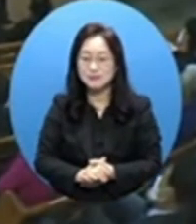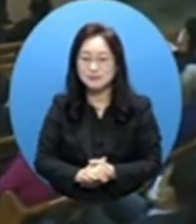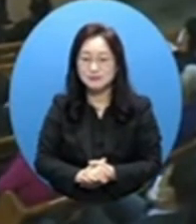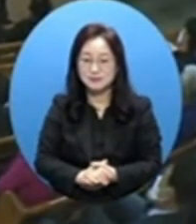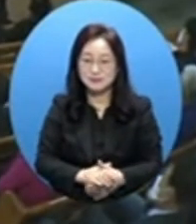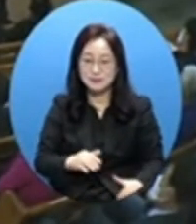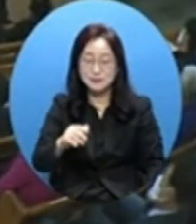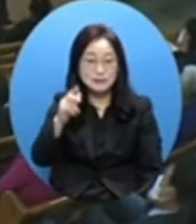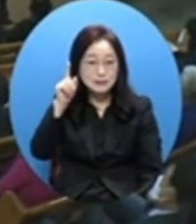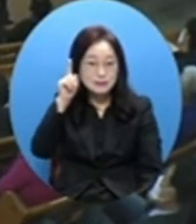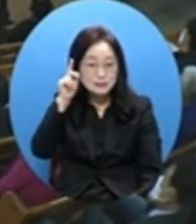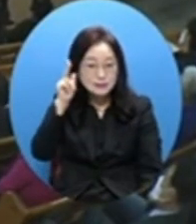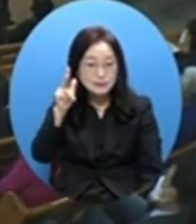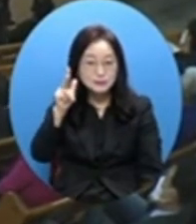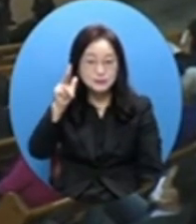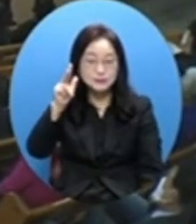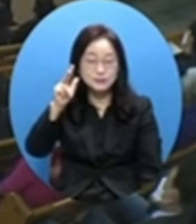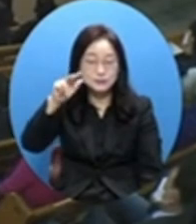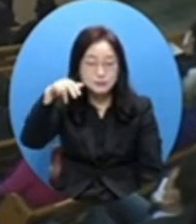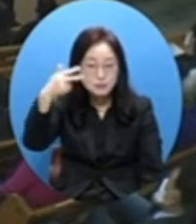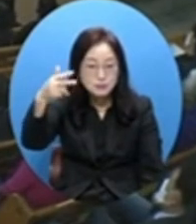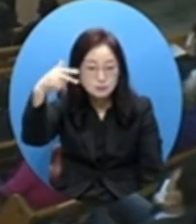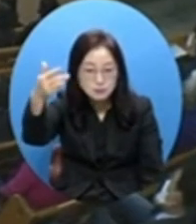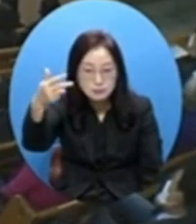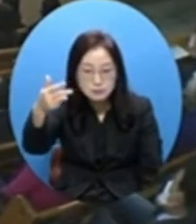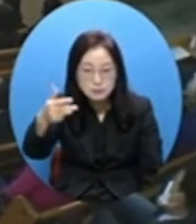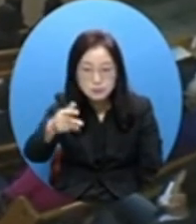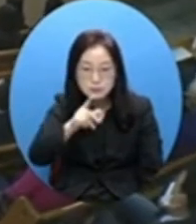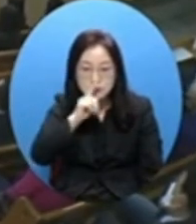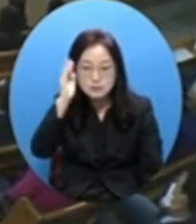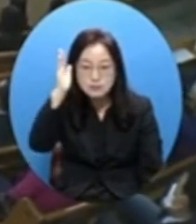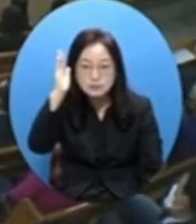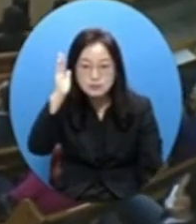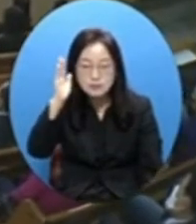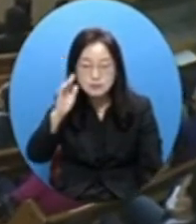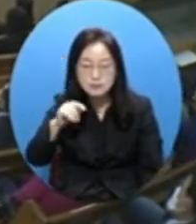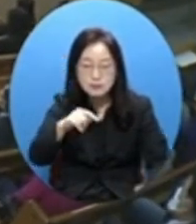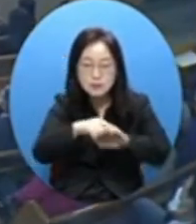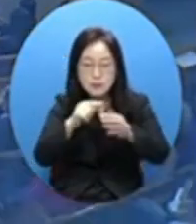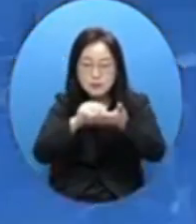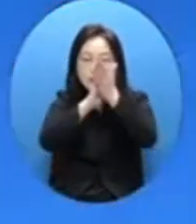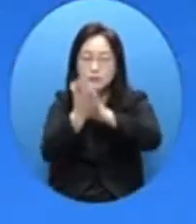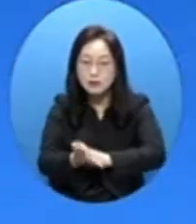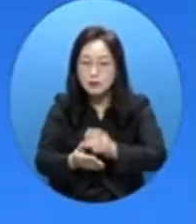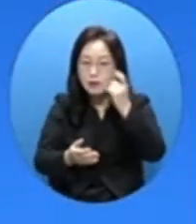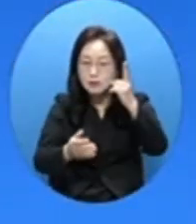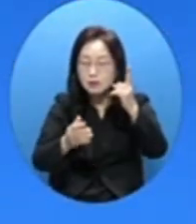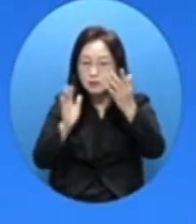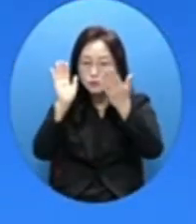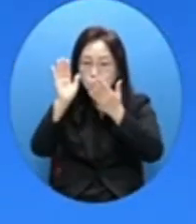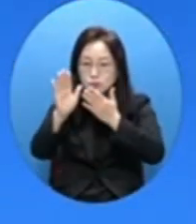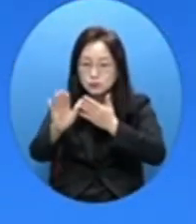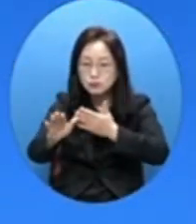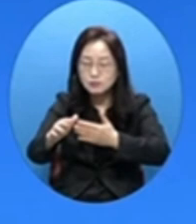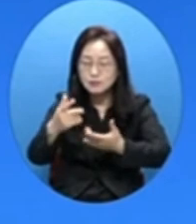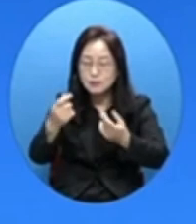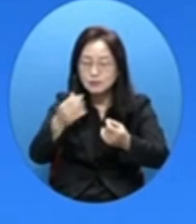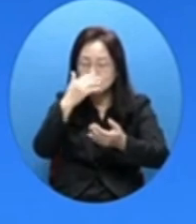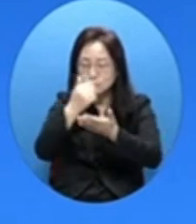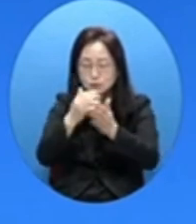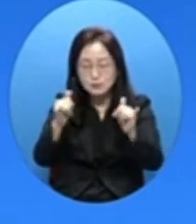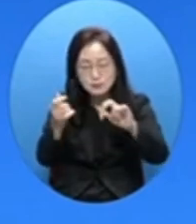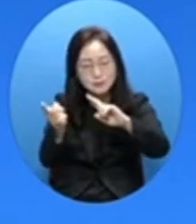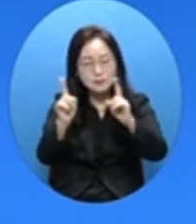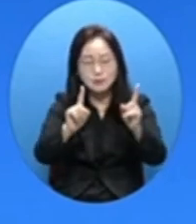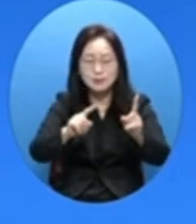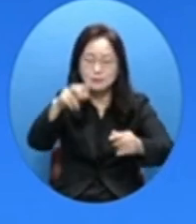그런데 한 주, 두 주 말씀 듣다가 그 마음이 녹아졌습니다. 한 달 되질 때 나 같은 죄인 살리신 찬송을 부르는데 막 눈물